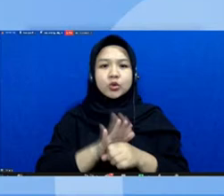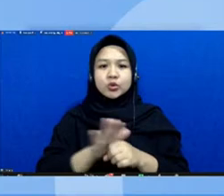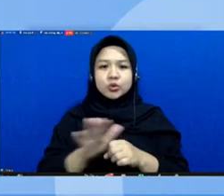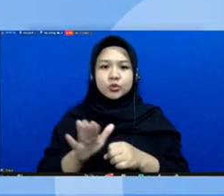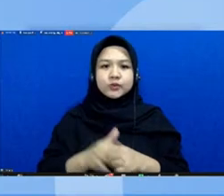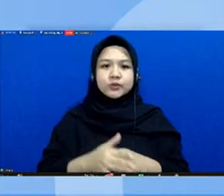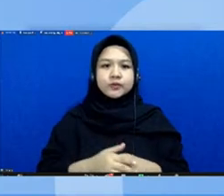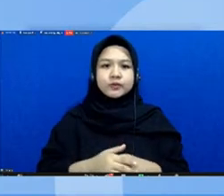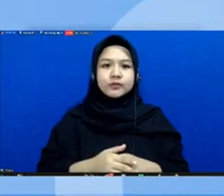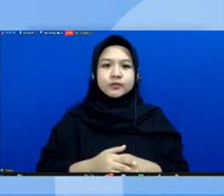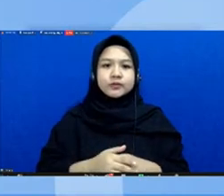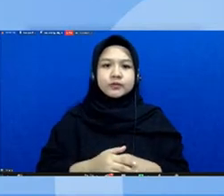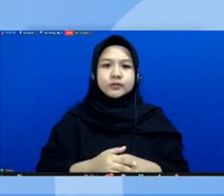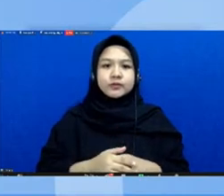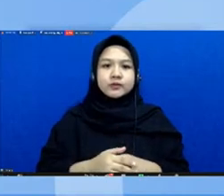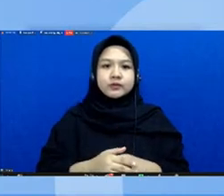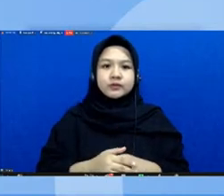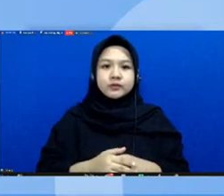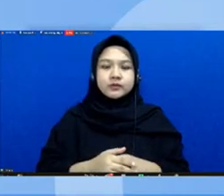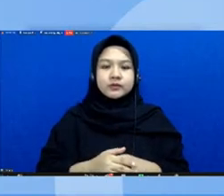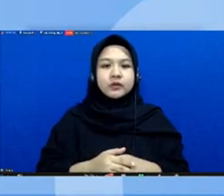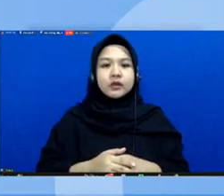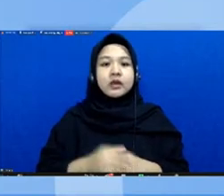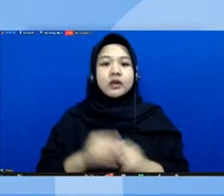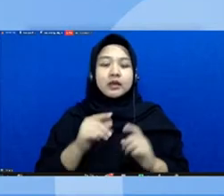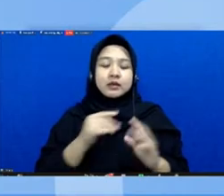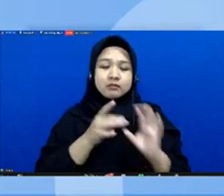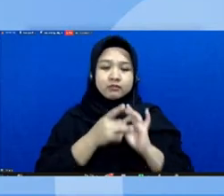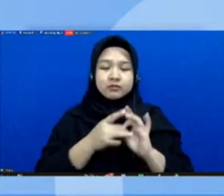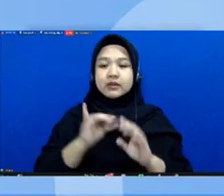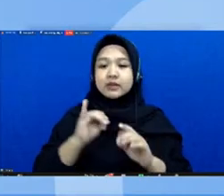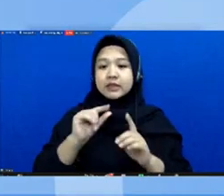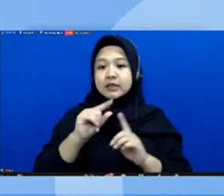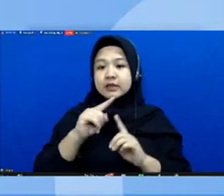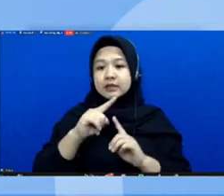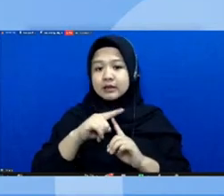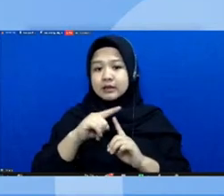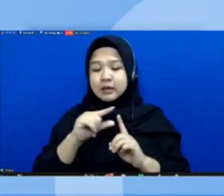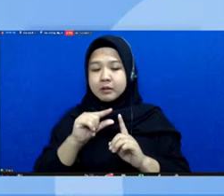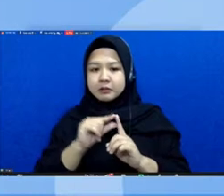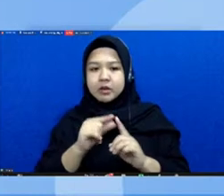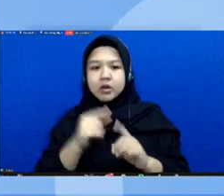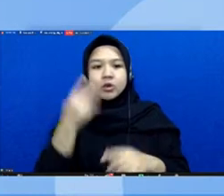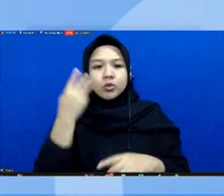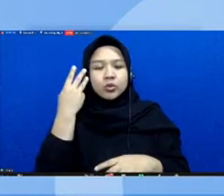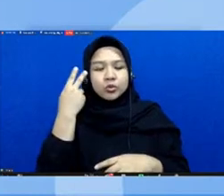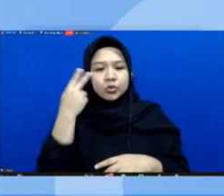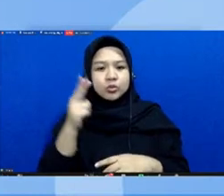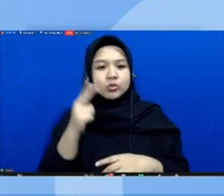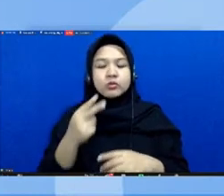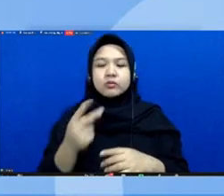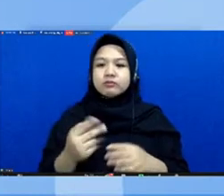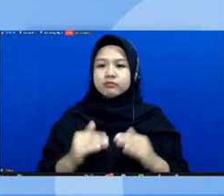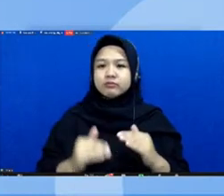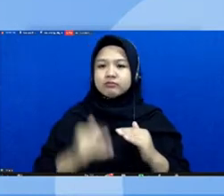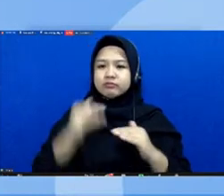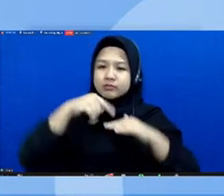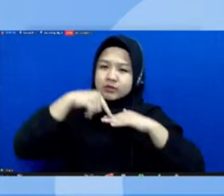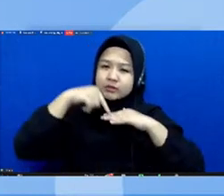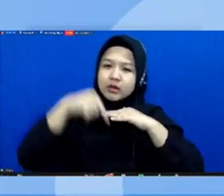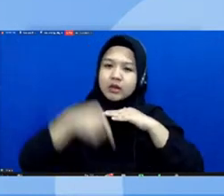kita berkolaborasi dengan IPB untuk dibantu menguatkan kapasitas sehingga bisa lebih dalam lagi ketika